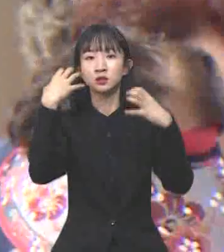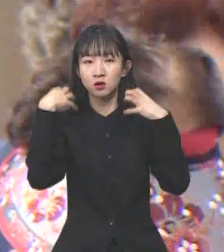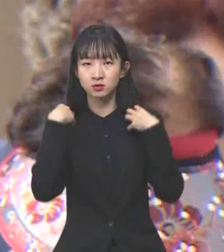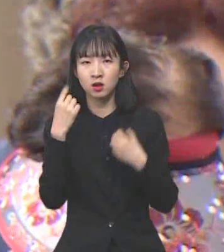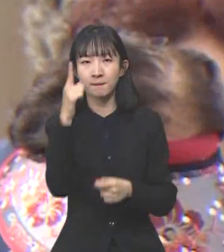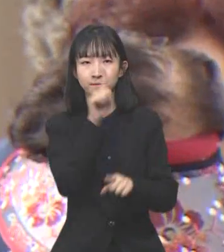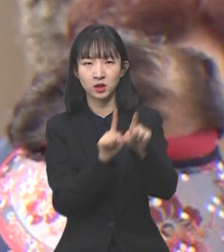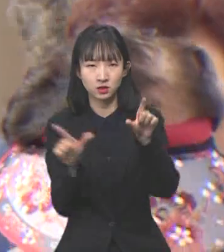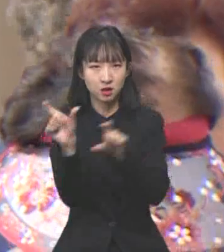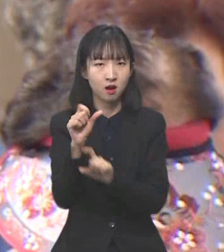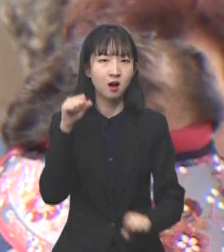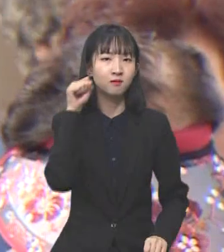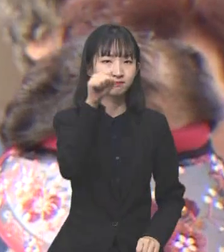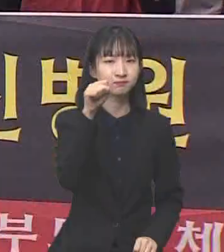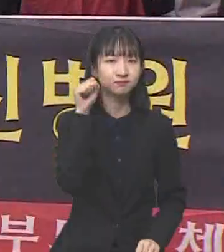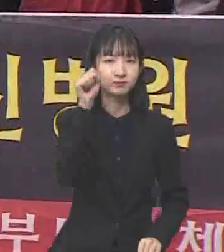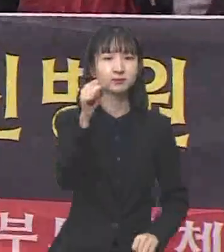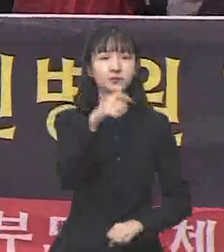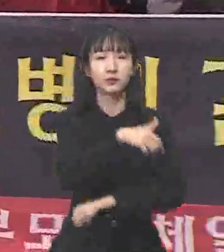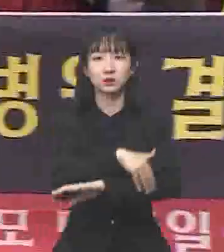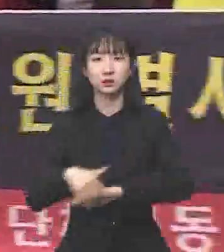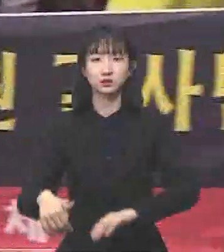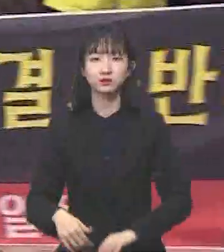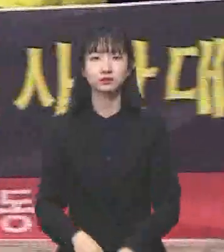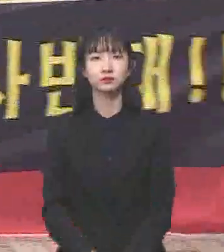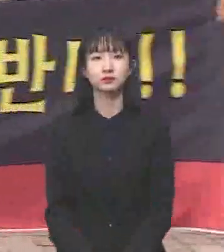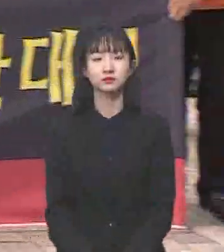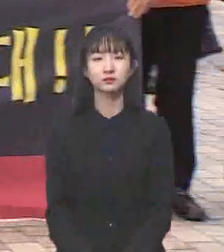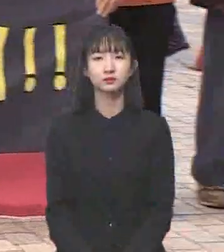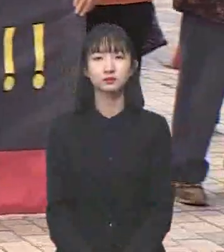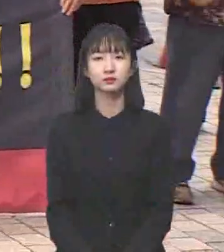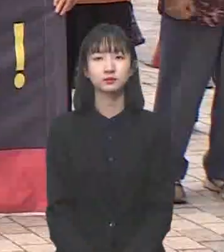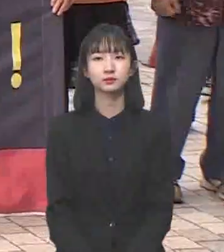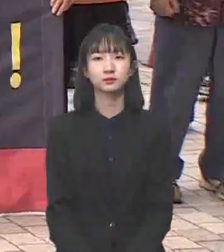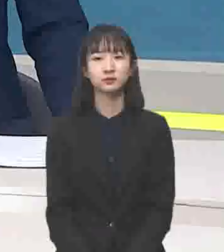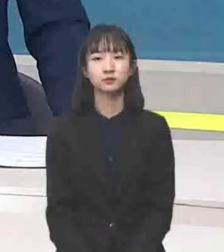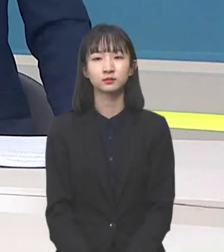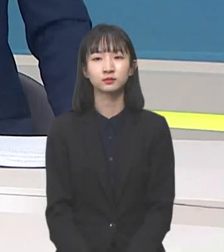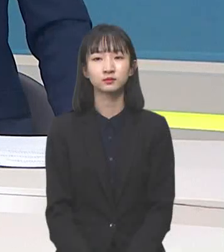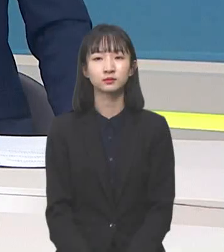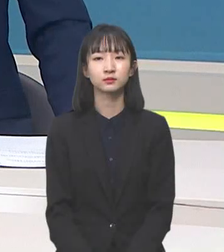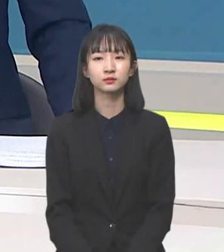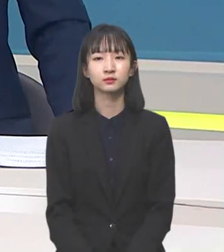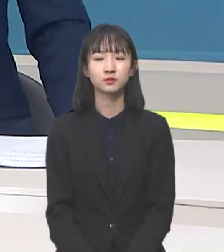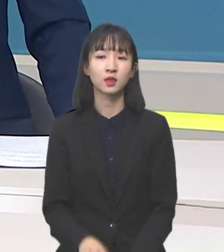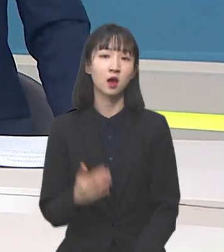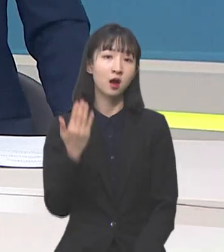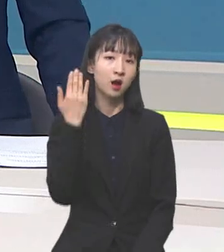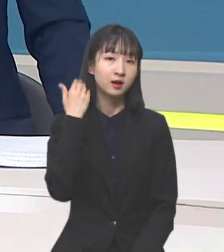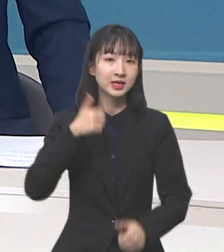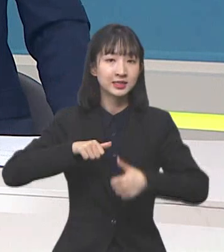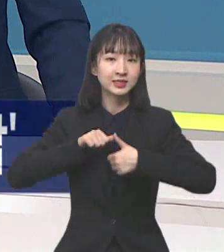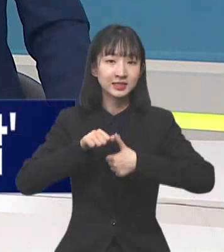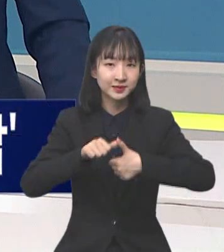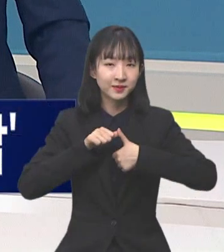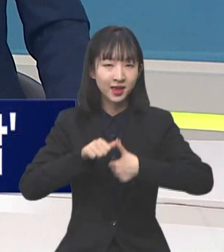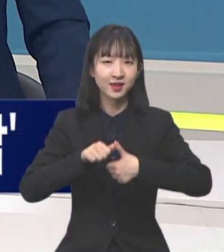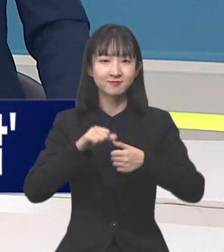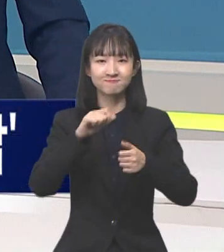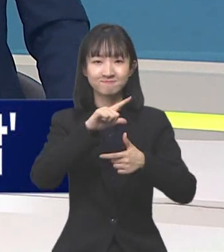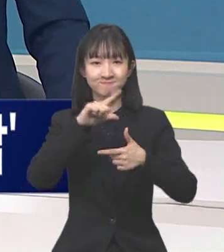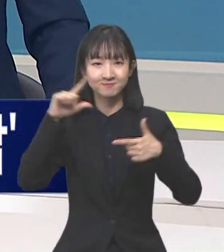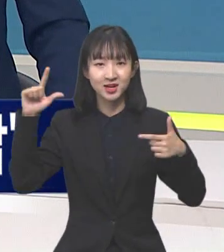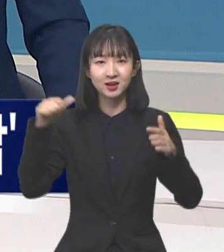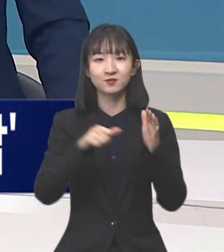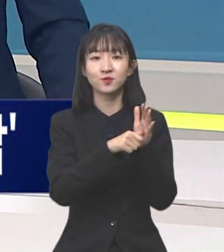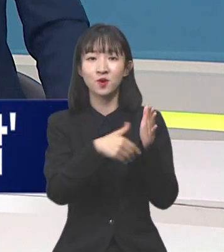한번의 항의집회를 진행할 계획입니다 티브로드 뉴스 김지형 입니다 최근 실용의 아이돌 이라 불리며